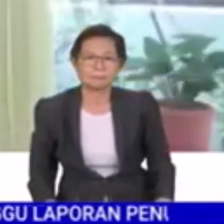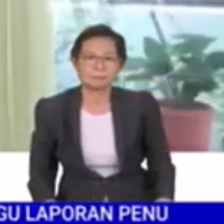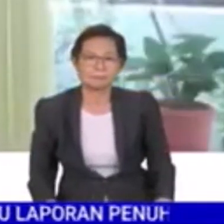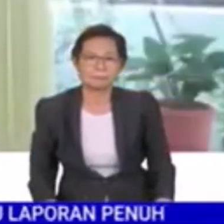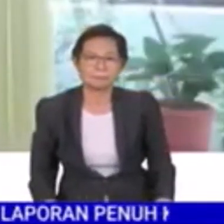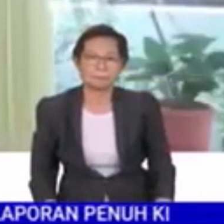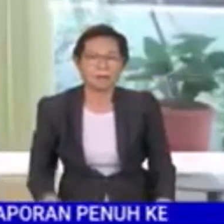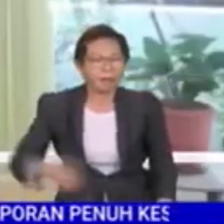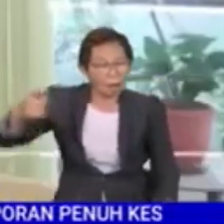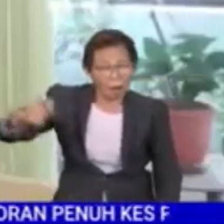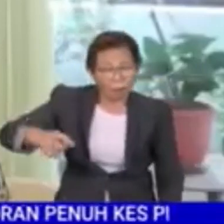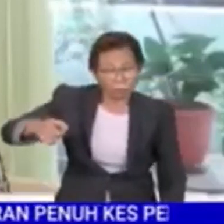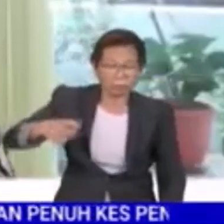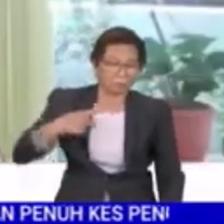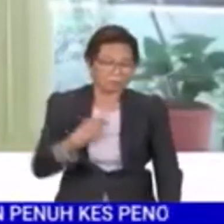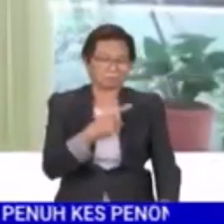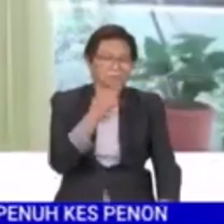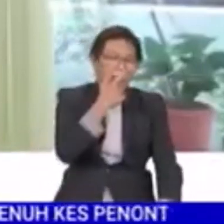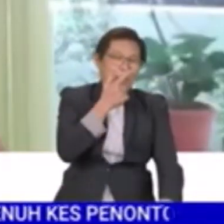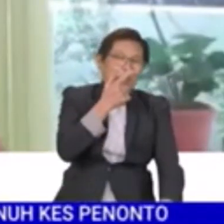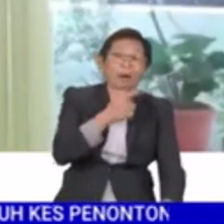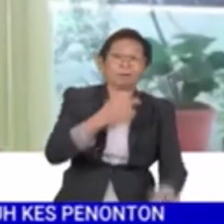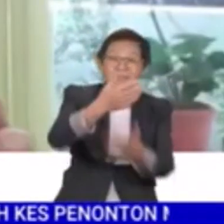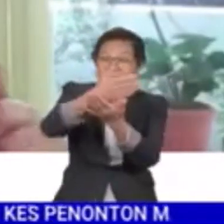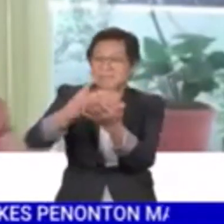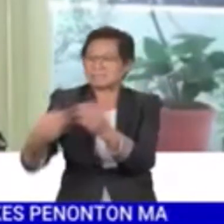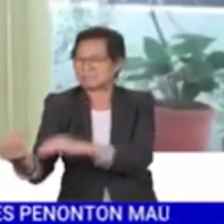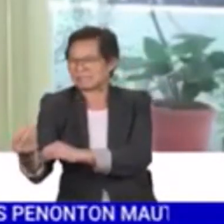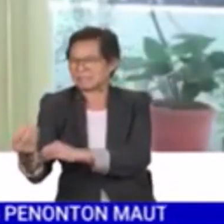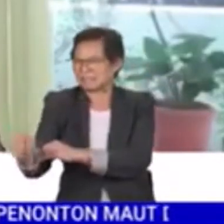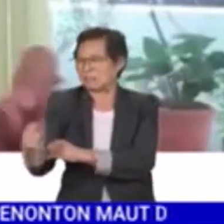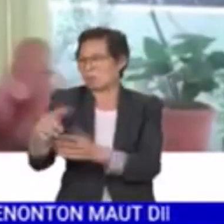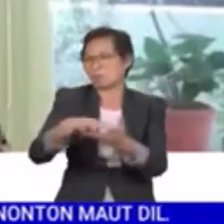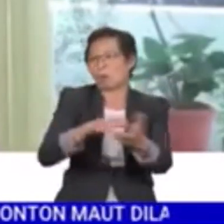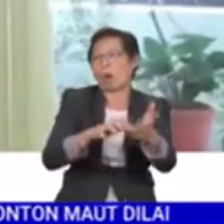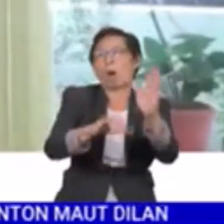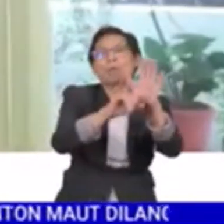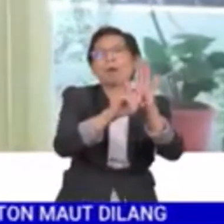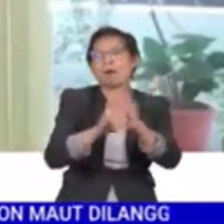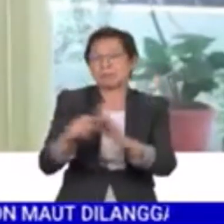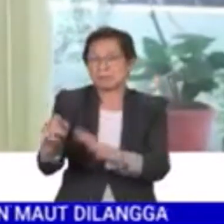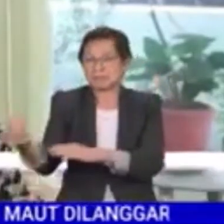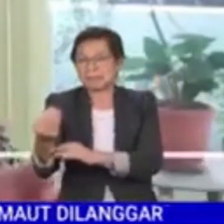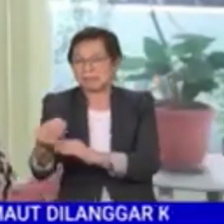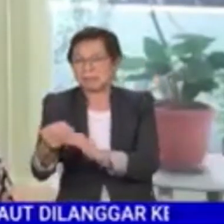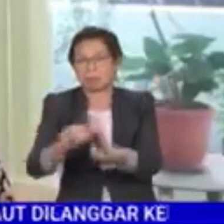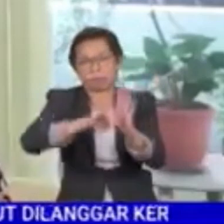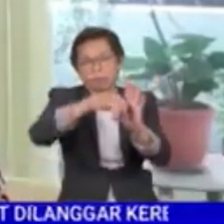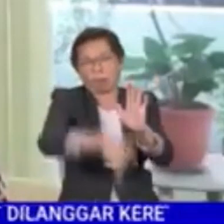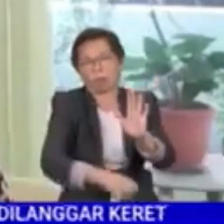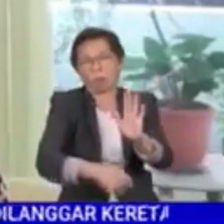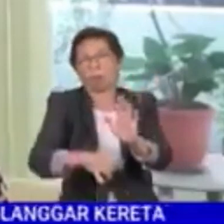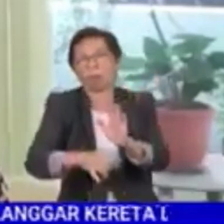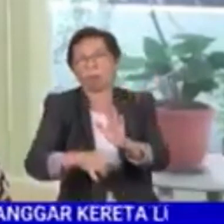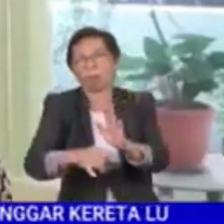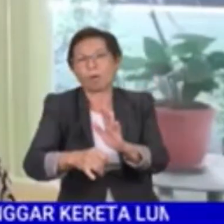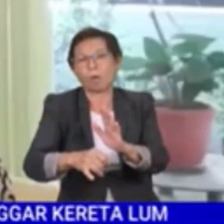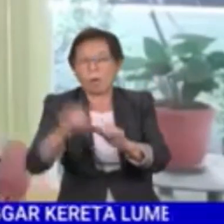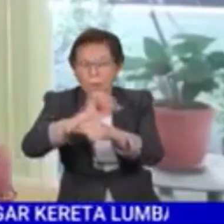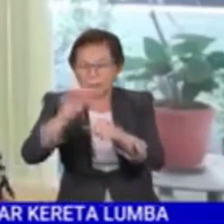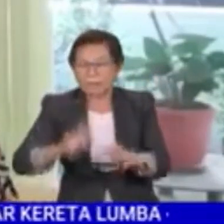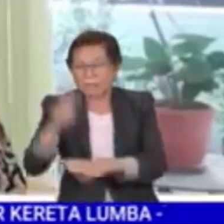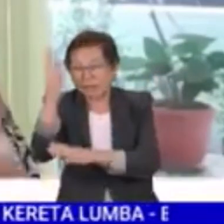jadi seharusnya kita tak mau segelintir ini merusakkan image penyawa awam secara keseluruhannya